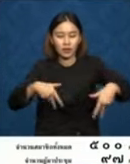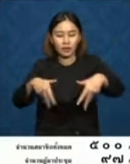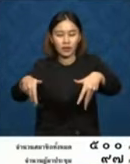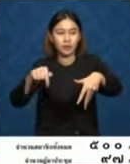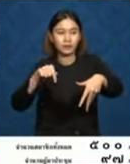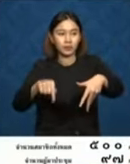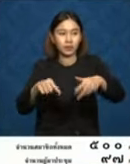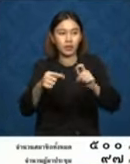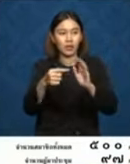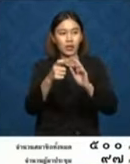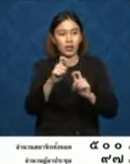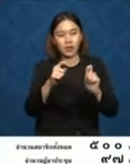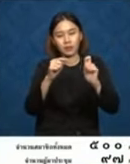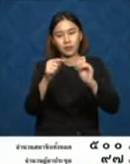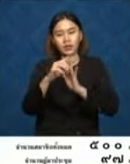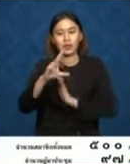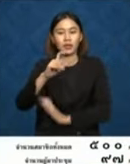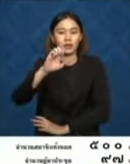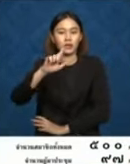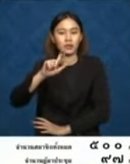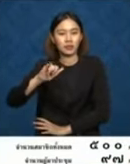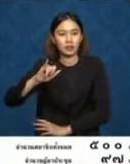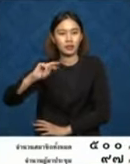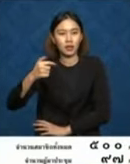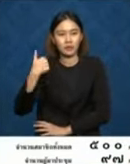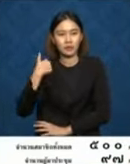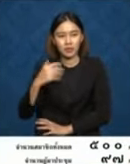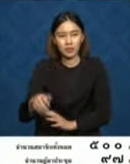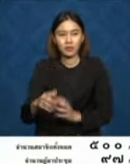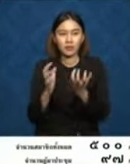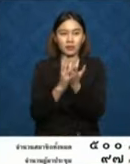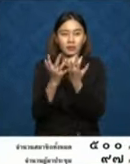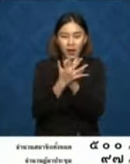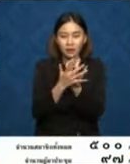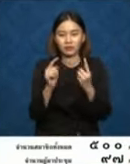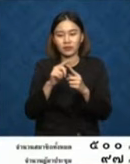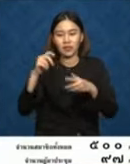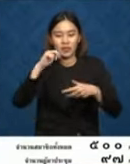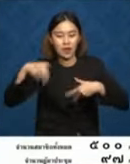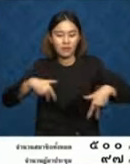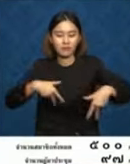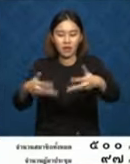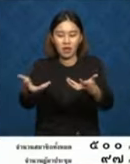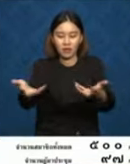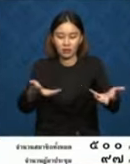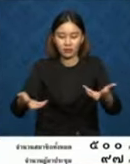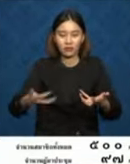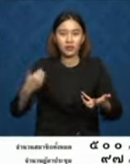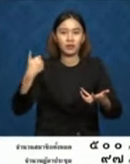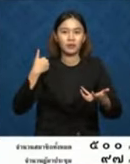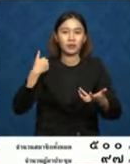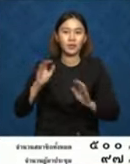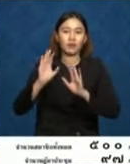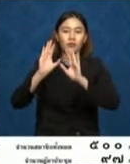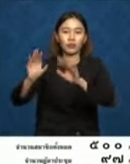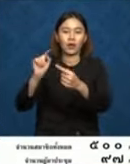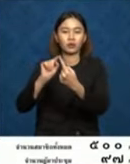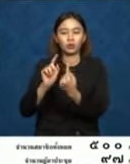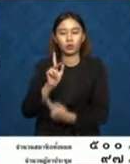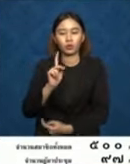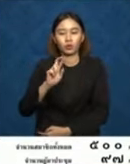ชียนใหญ่อำเภอหัวใจและอำเภอชะอวดมีวัชพืชในแม่น้ำลำคลองเป็นจำนวนมากฝากไป